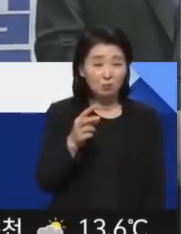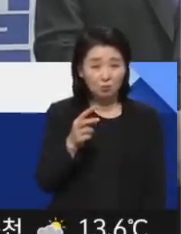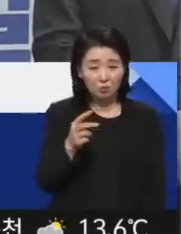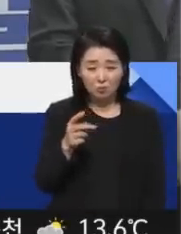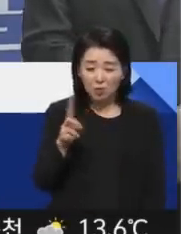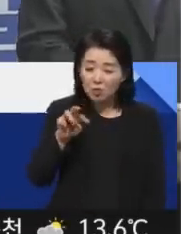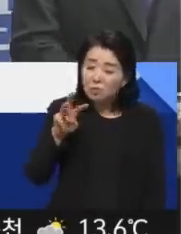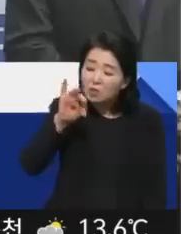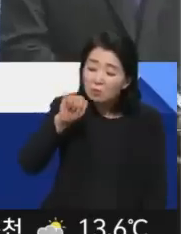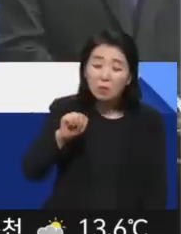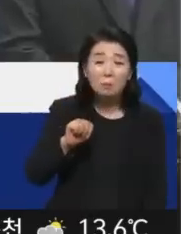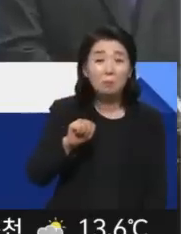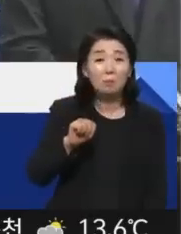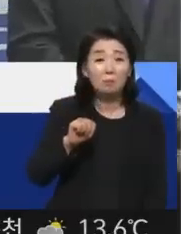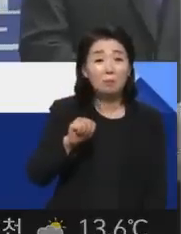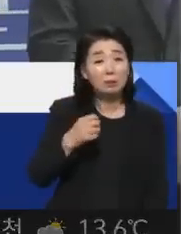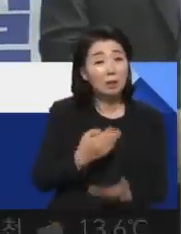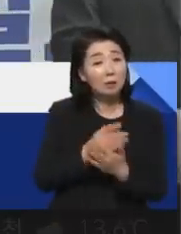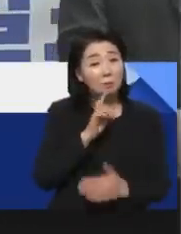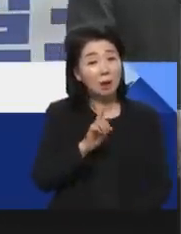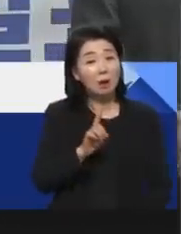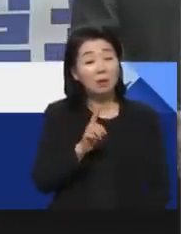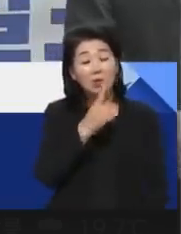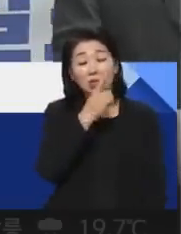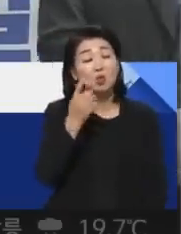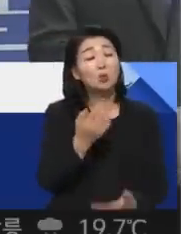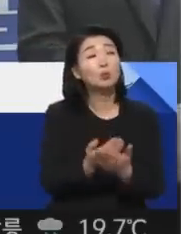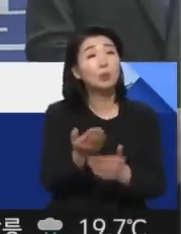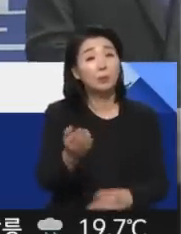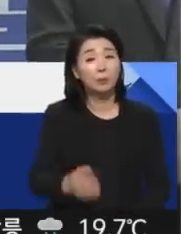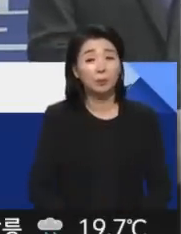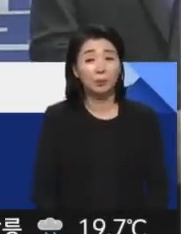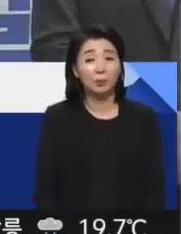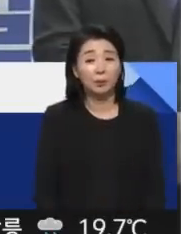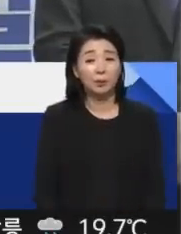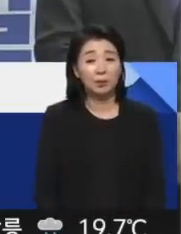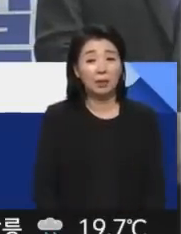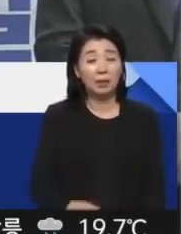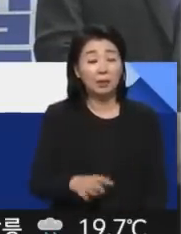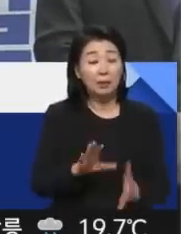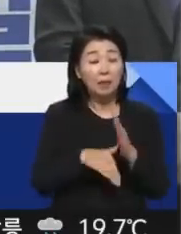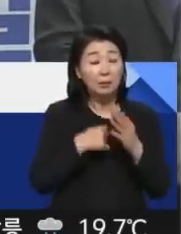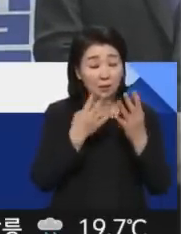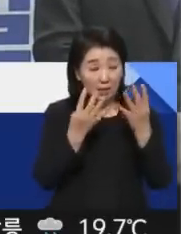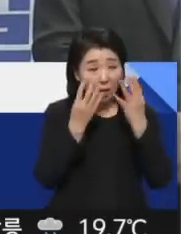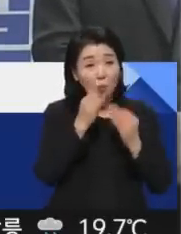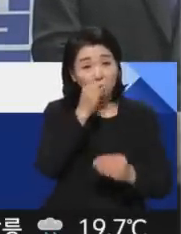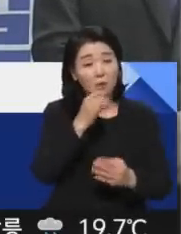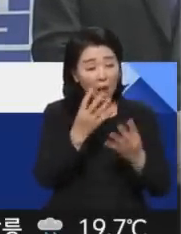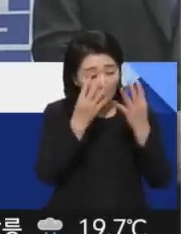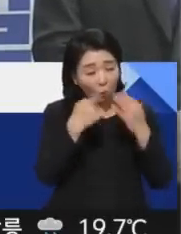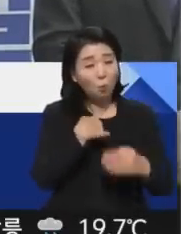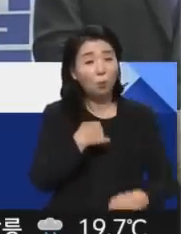석을 달라고 했다. 그거 증거를 내놓으세요. 일단 나는 그때 감옥에 있었어요. 감옥에.